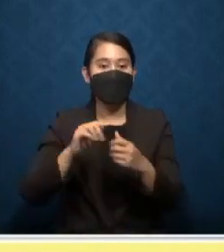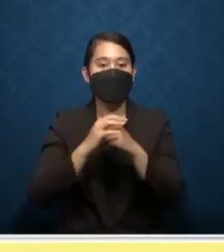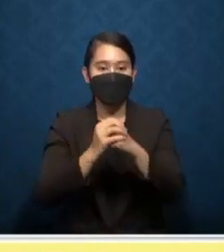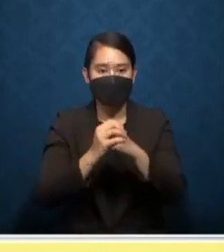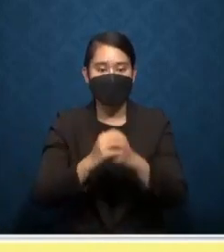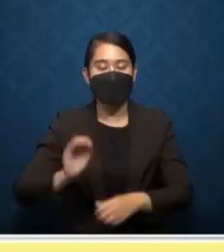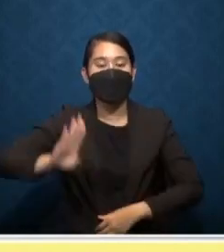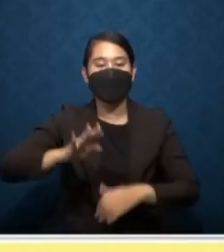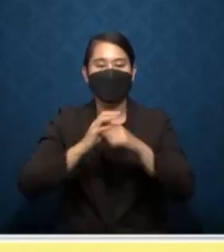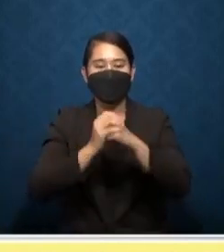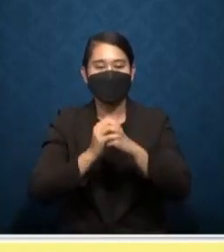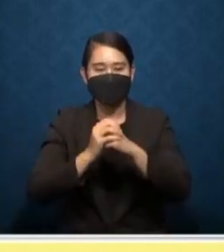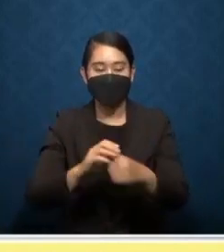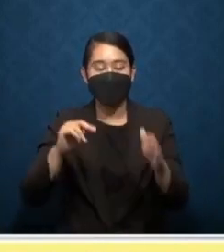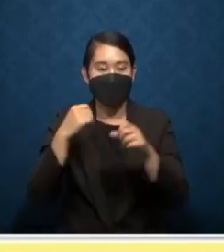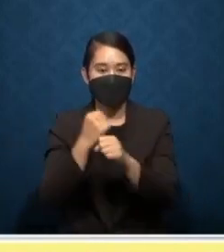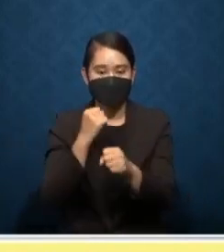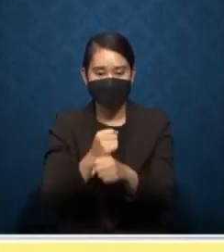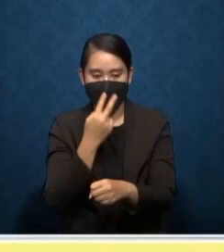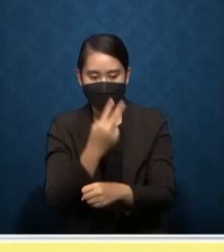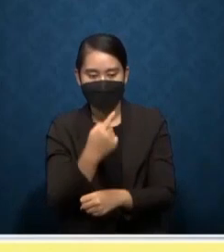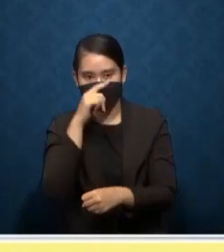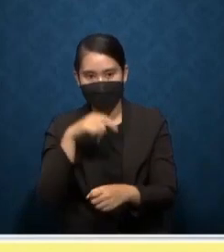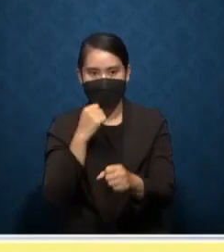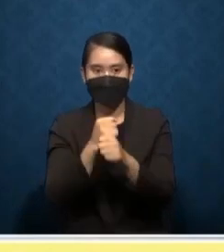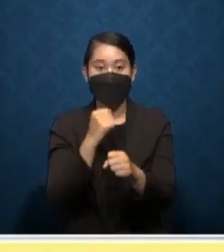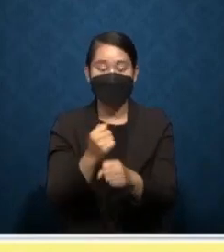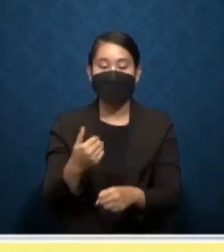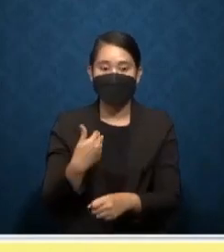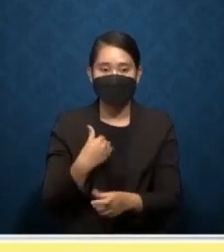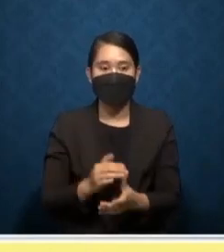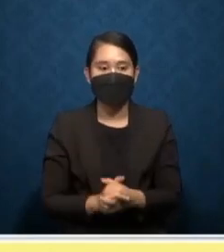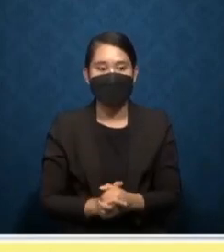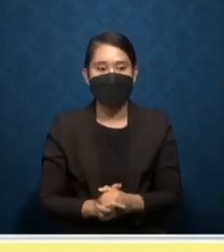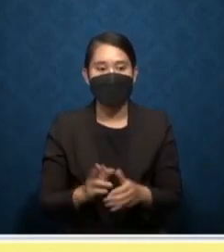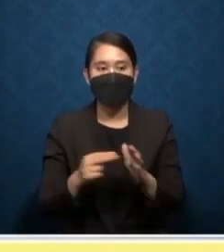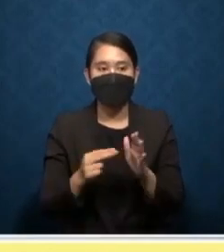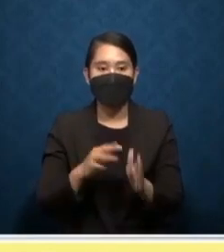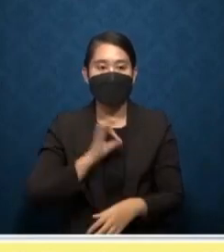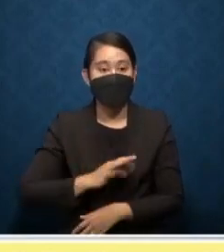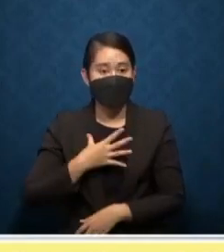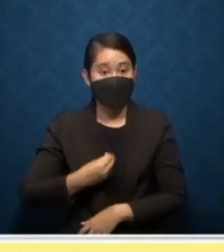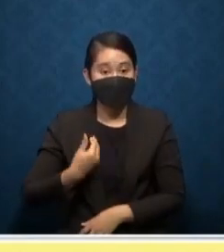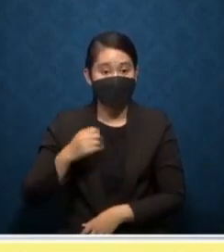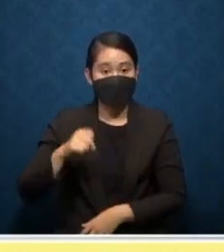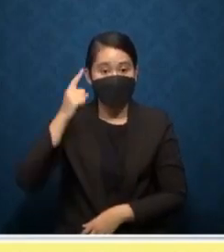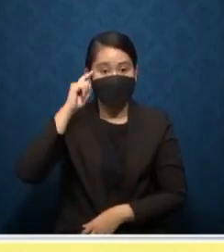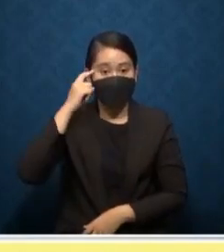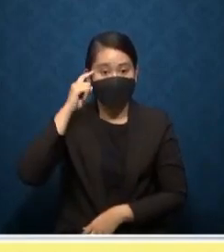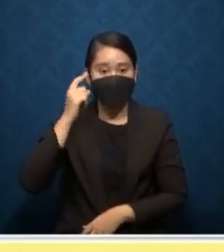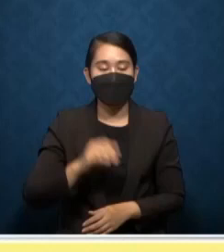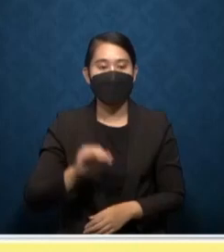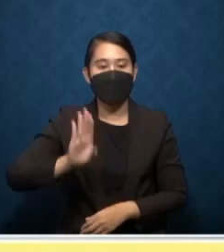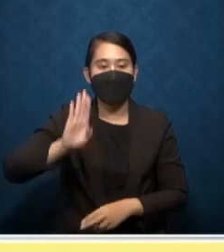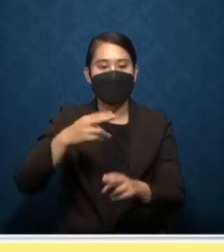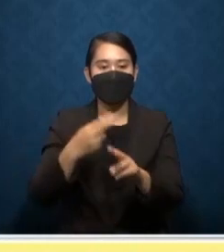ครับเขาเห็นว่าเราปฏิบัติและทำงานก็อาจจะถูกตาหรเปล่ ผมไมทราบบริษัทขอย่ดเอน